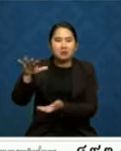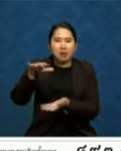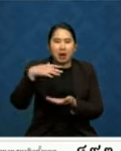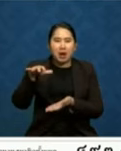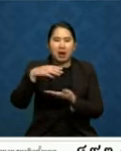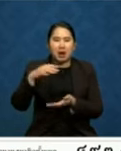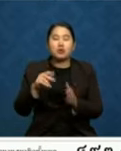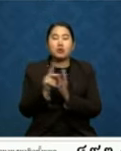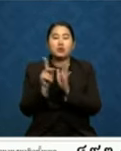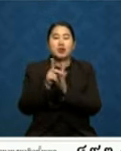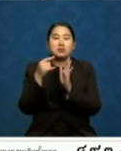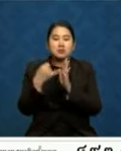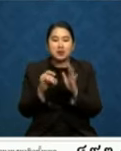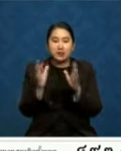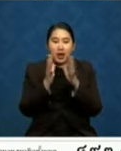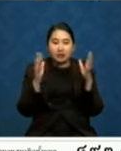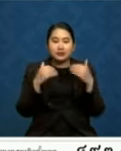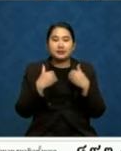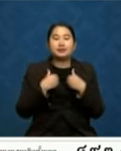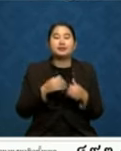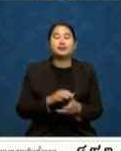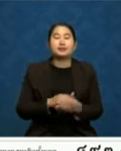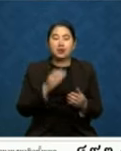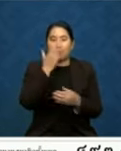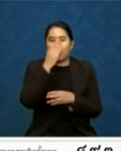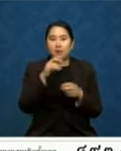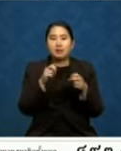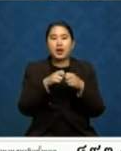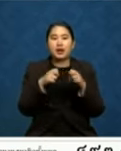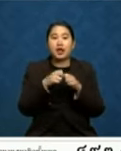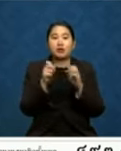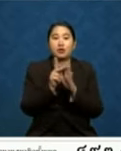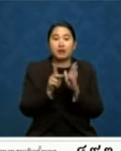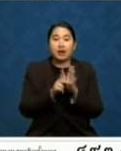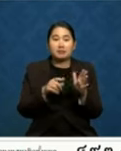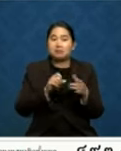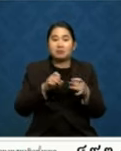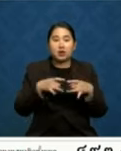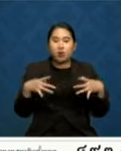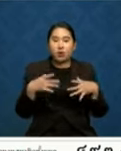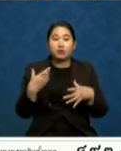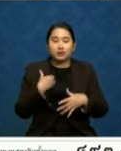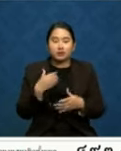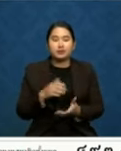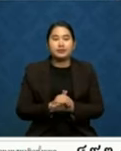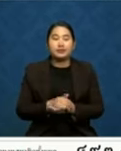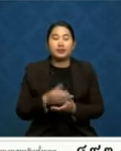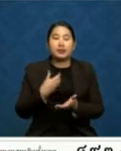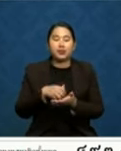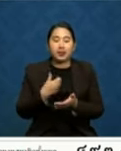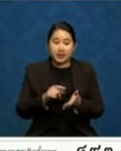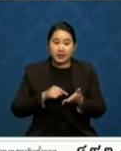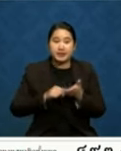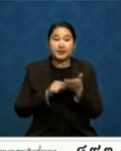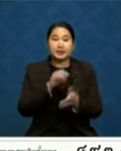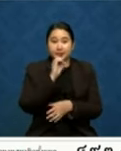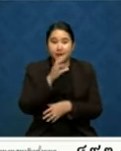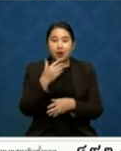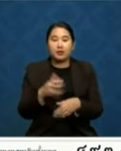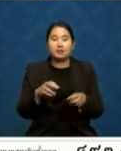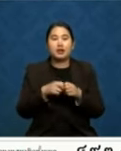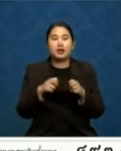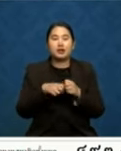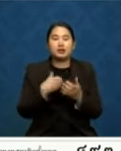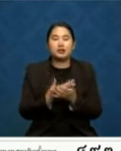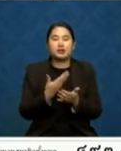แก้ไขปัญหาที่ไม่ถูกจุดหลังจากเราแก้ไขปัญหาซึ่งปัญหาที่ผ่านมาเนี่ยคราวที่แล้วตอนยติเข้าผมก็บอกว่าปัญหาต้นทุ